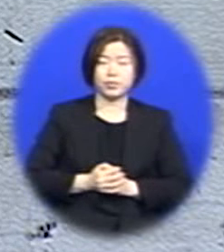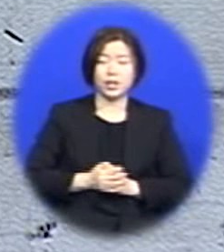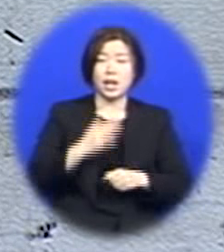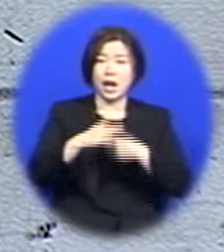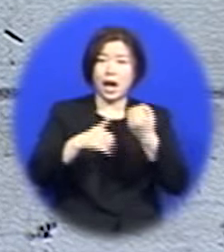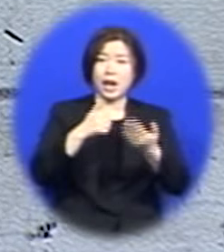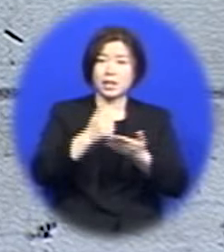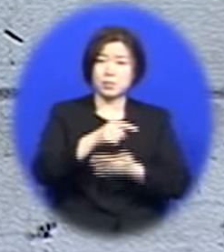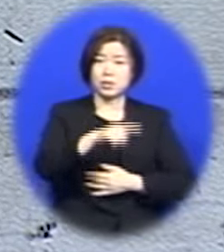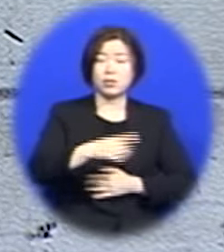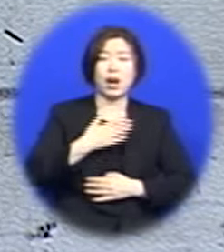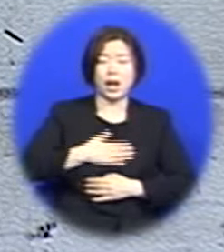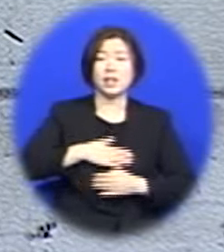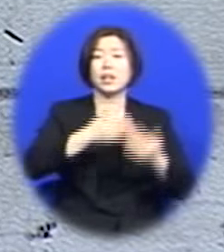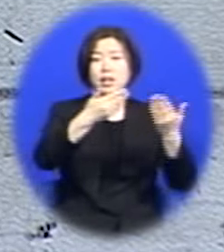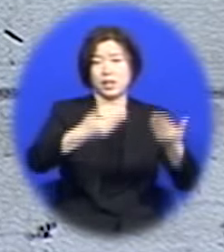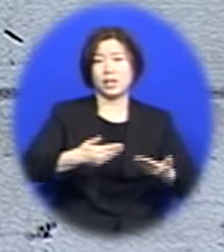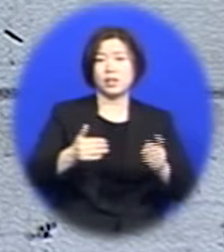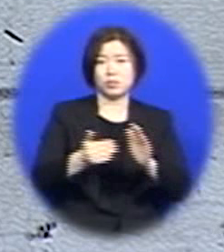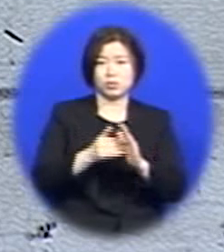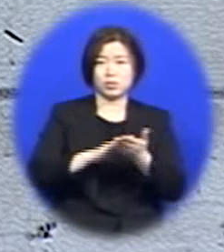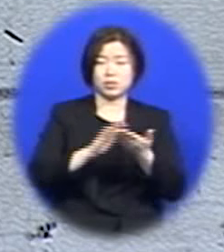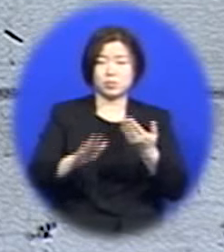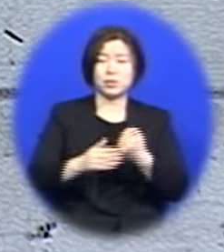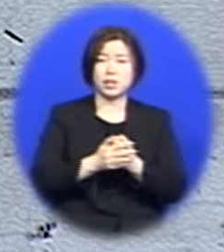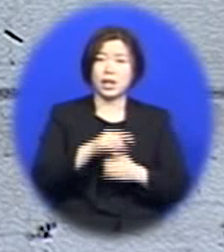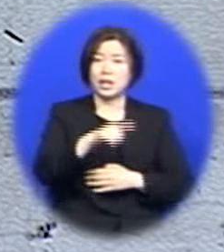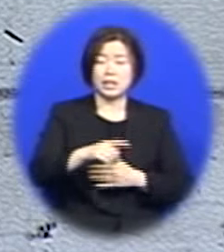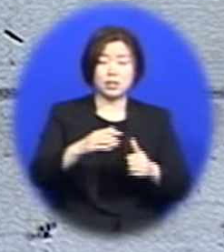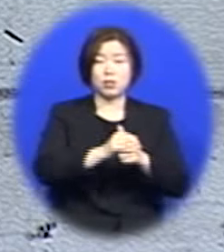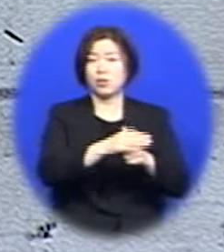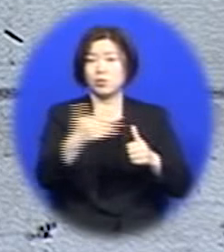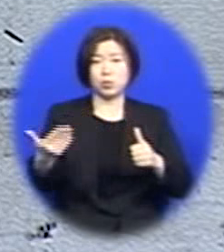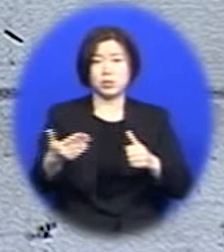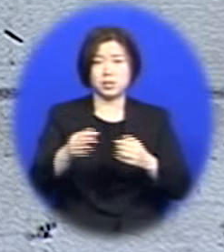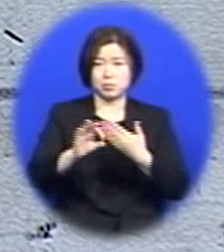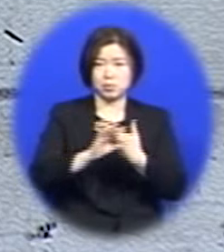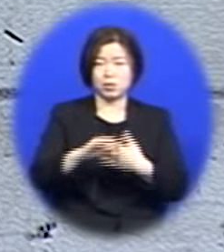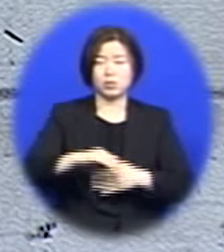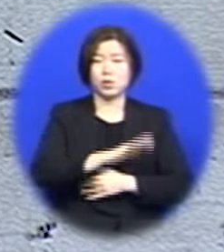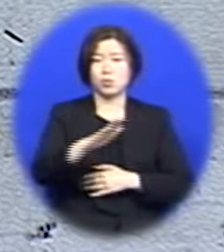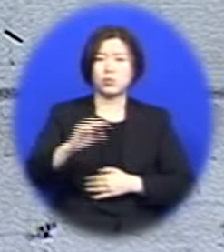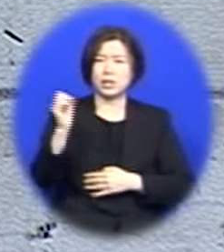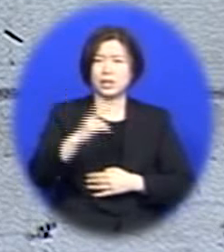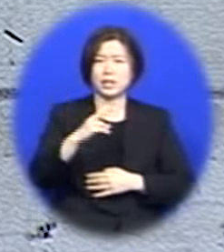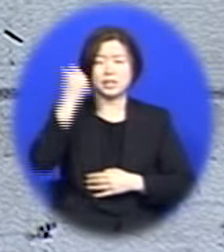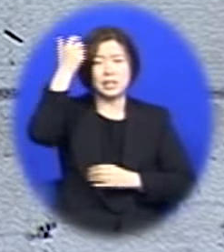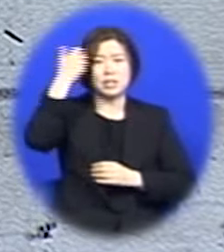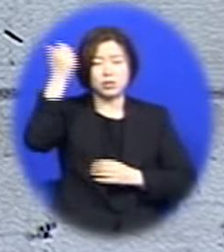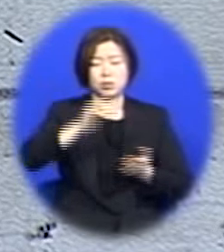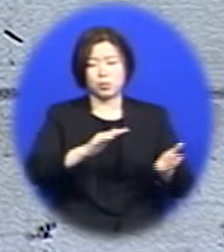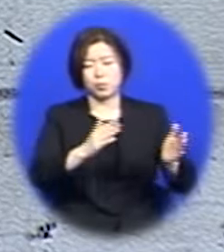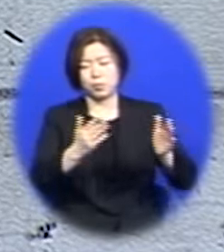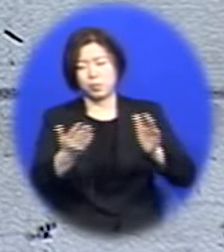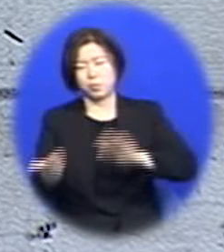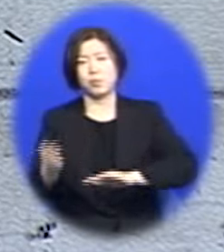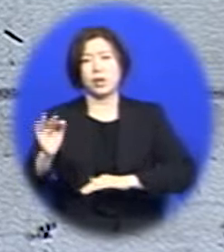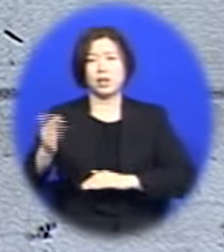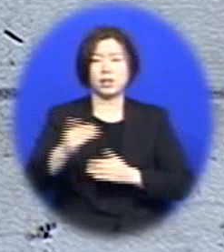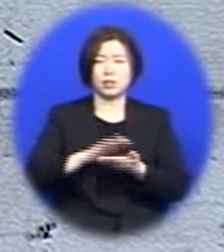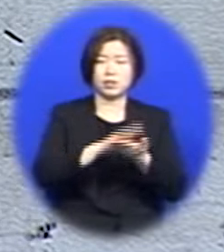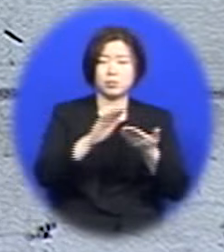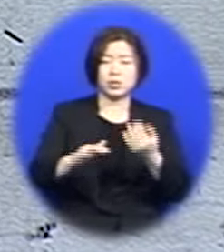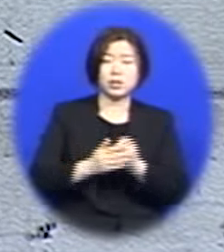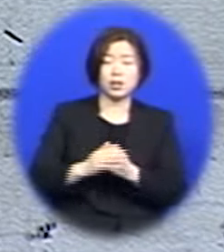하나님이 그걸 알게 하셨어요. 이거 놓치면 우리 다시 그냥 영적으로 기울어집니다.